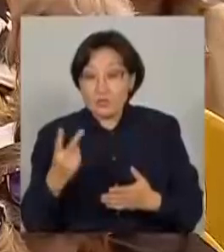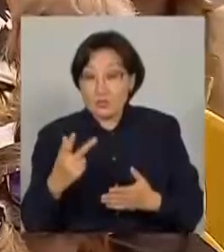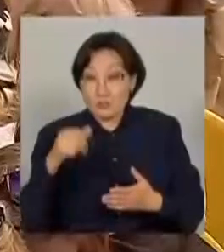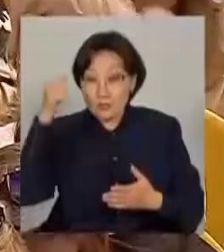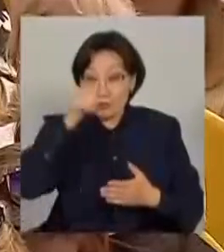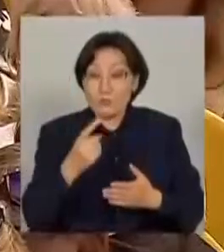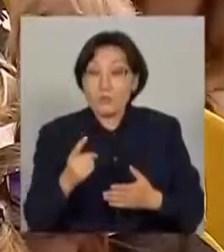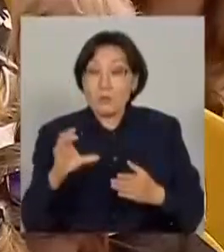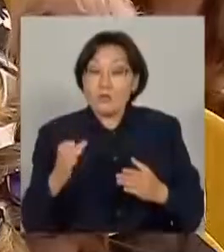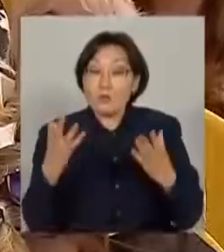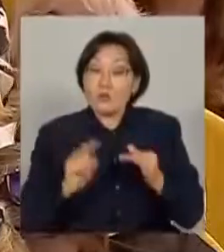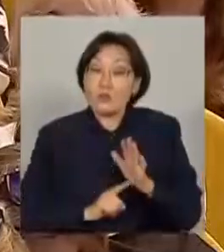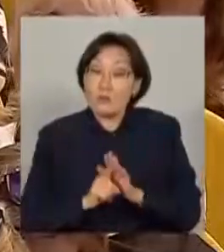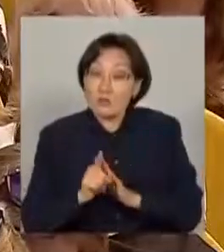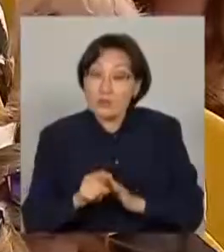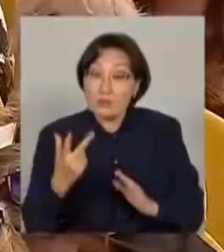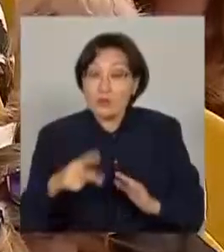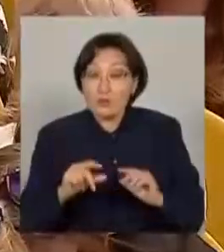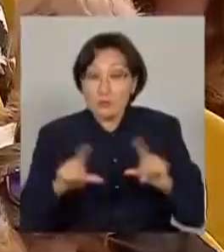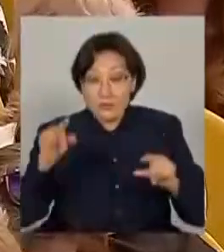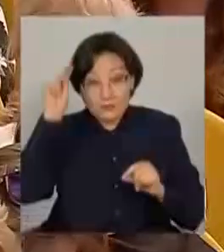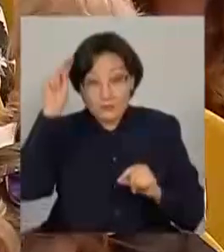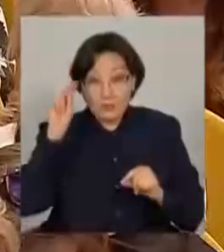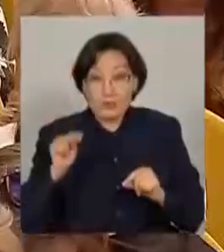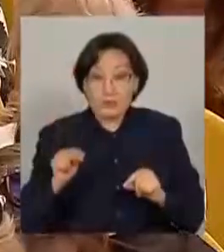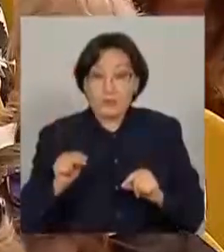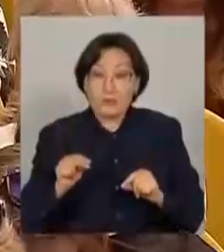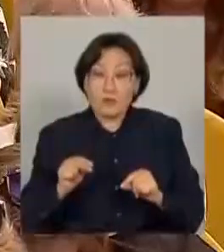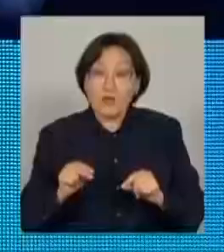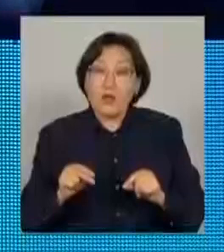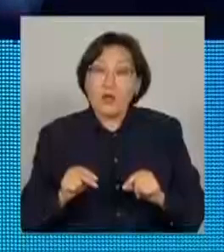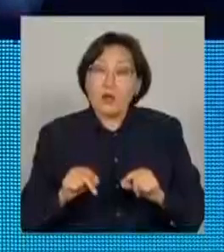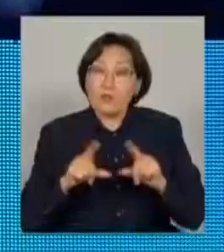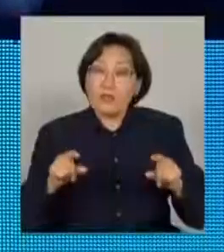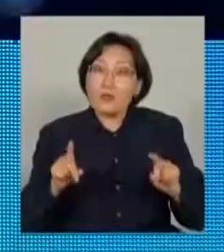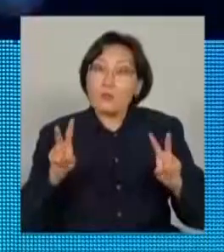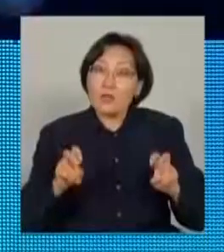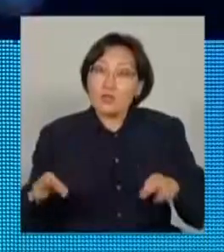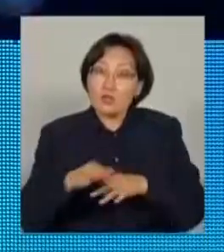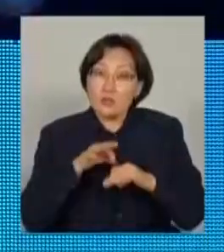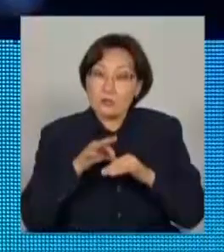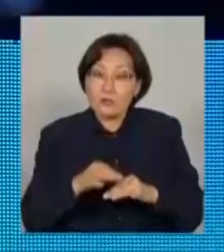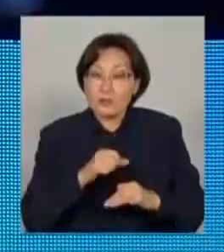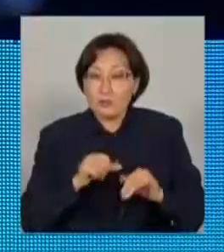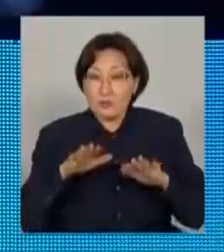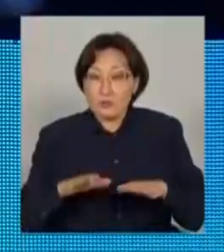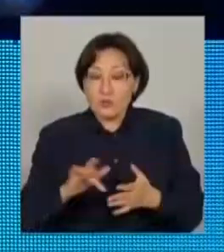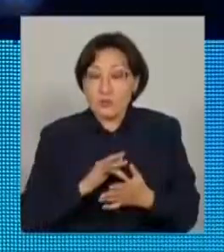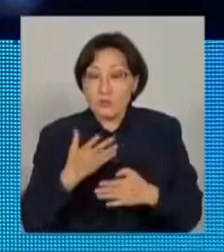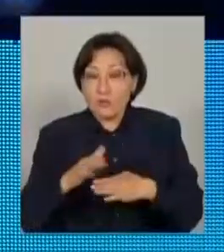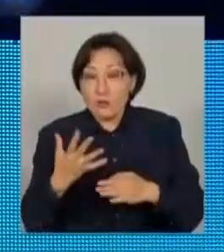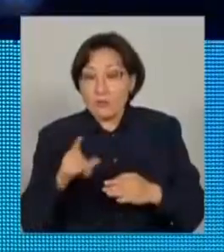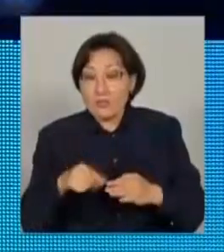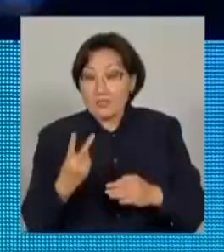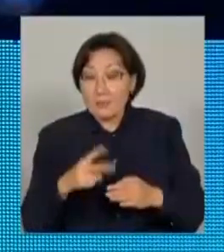2023 жылдың 1-ші 42-нен бастап 30 мектепке мектеп автобусы жобасы жүреге асырылады. Қазіргі өзінде жергілікті бюджеттен 5-2